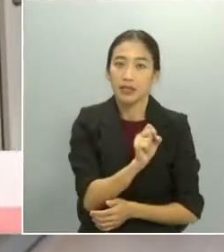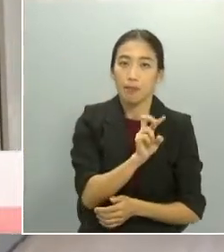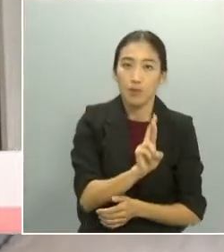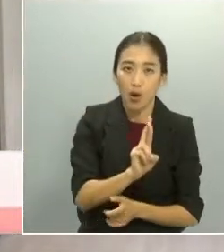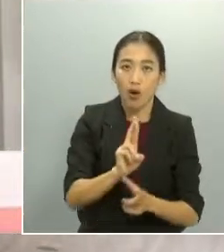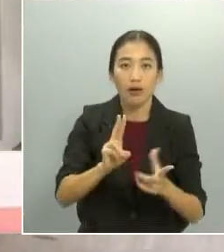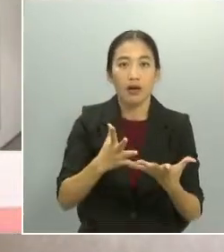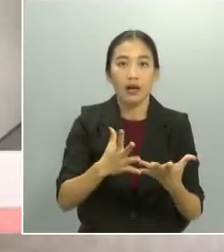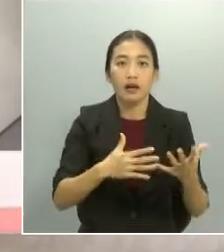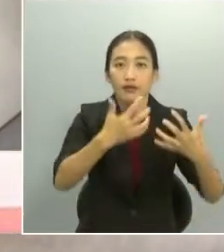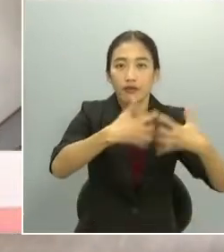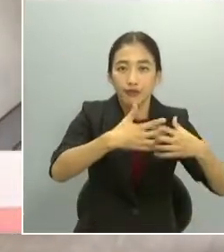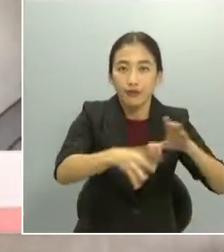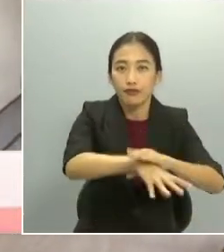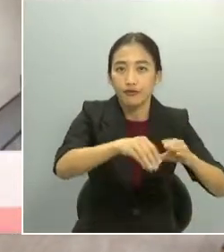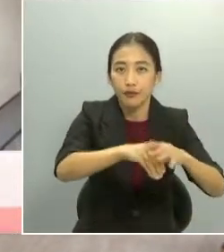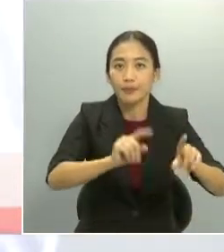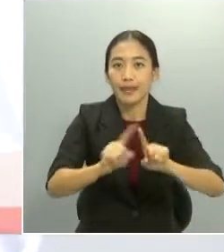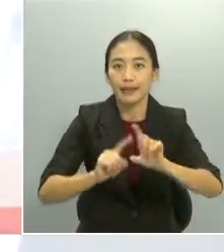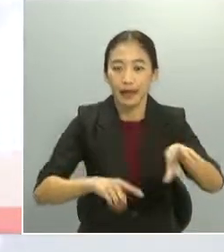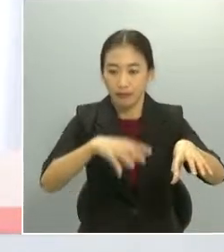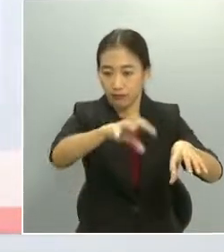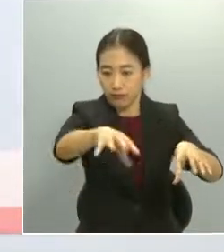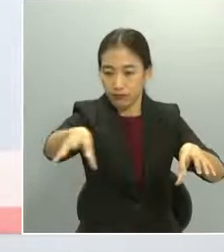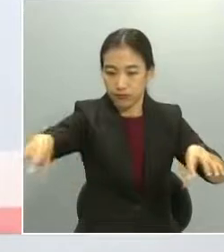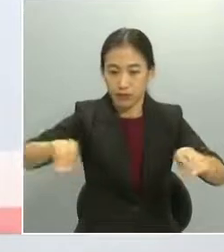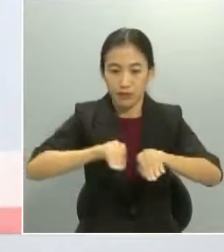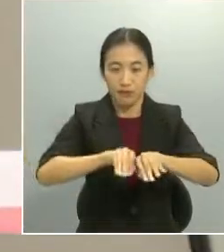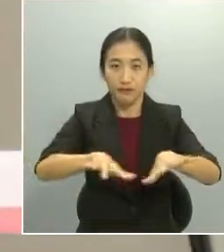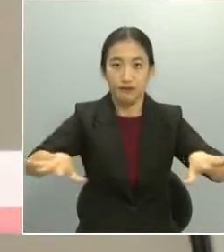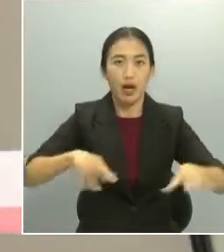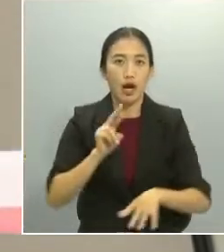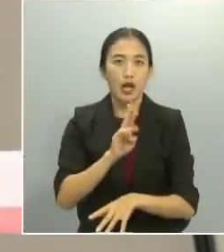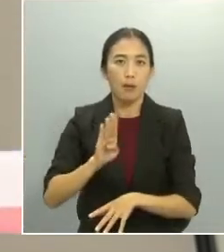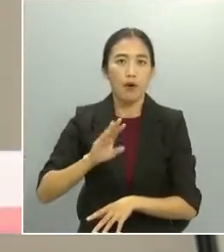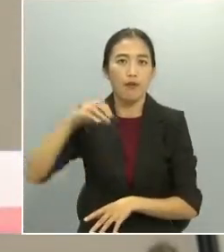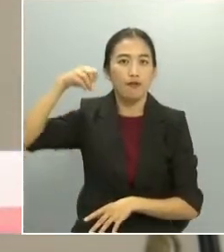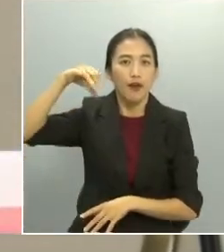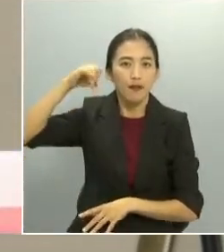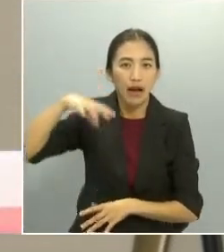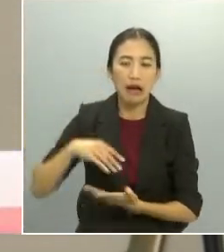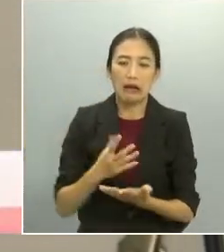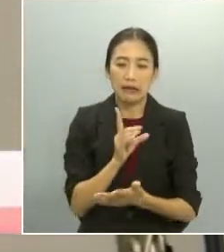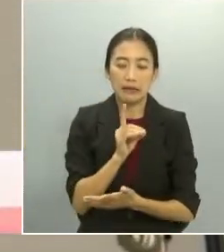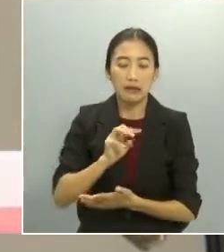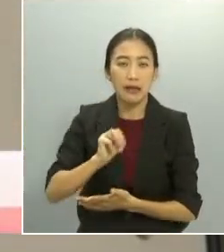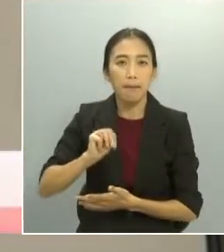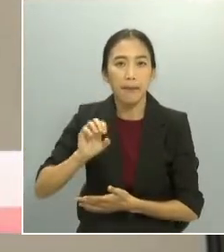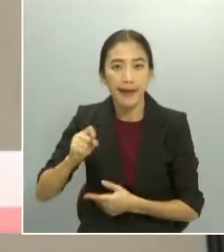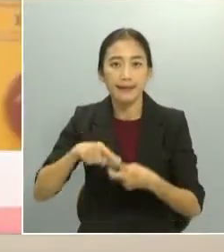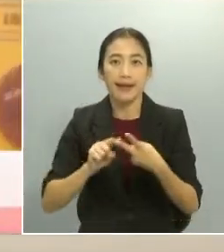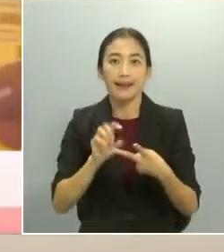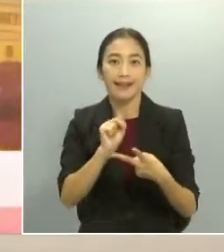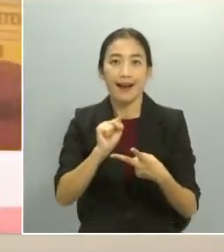สูบน้ำทุกแห่งโดยใช้เทคโนโลยีควบคุมระบบไฟฟ้าสกาด้าและระบบดีเอ็มเอสสั่งจ่ายไฟฟ้าอัตโนมัติ